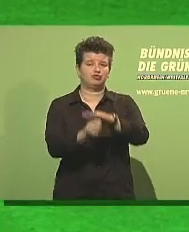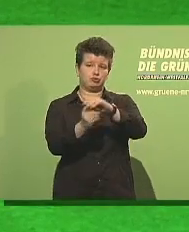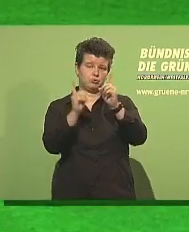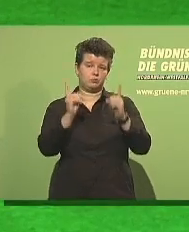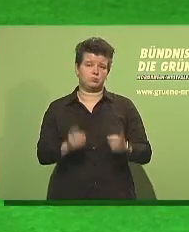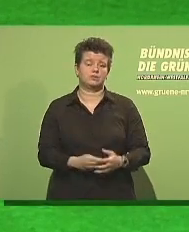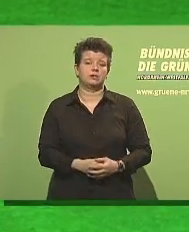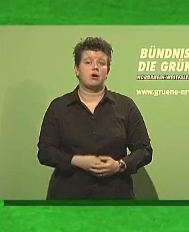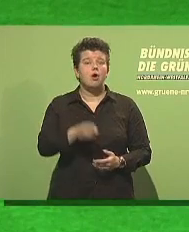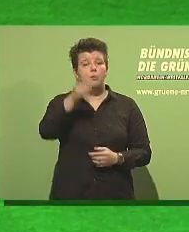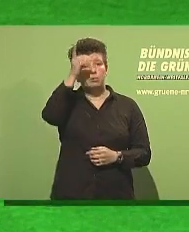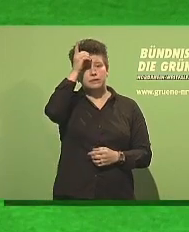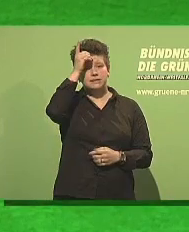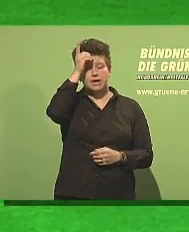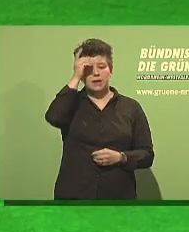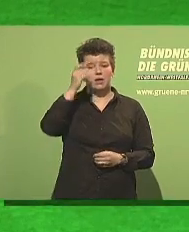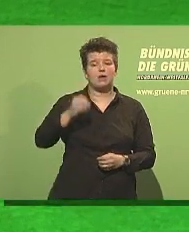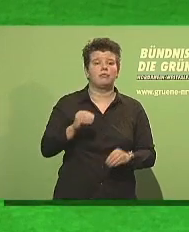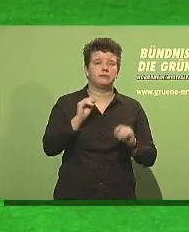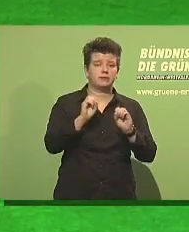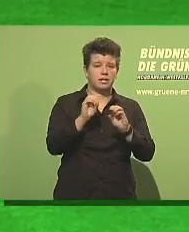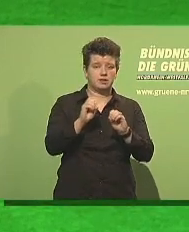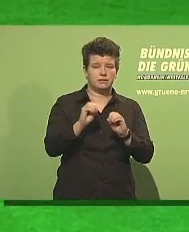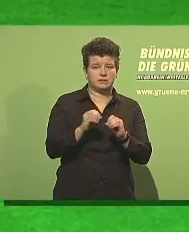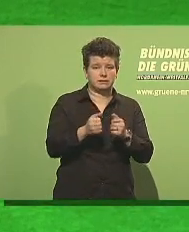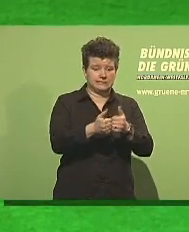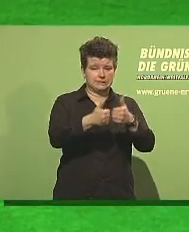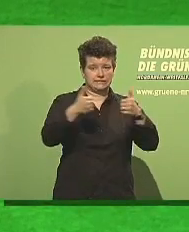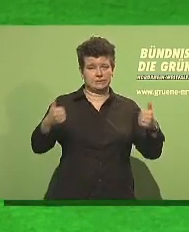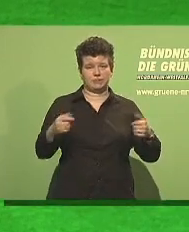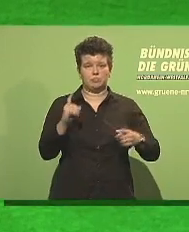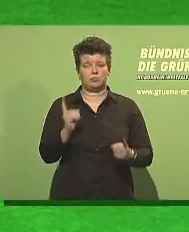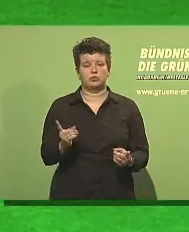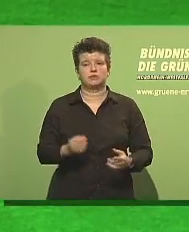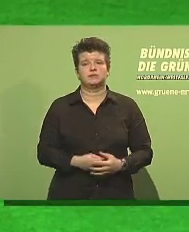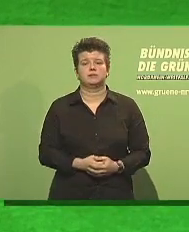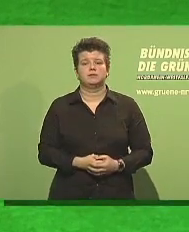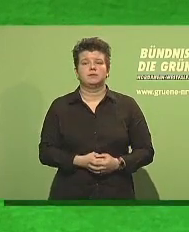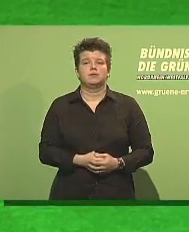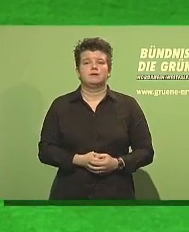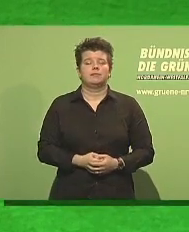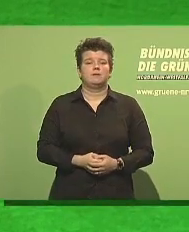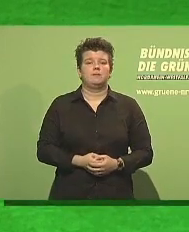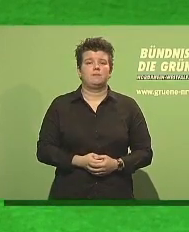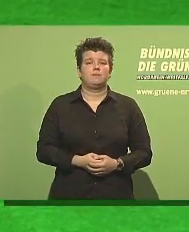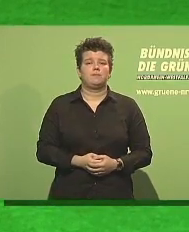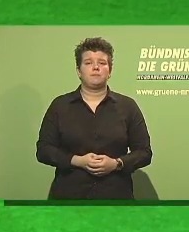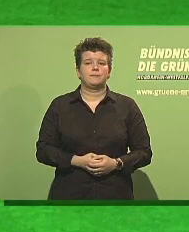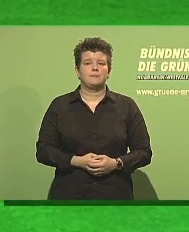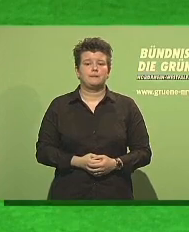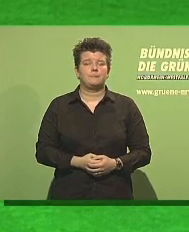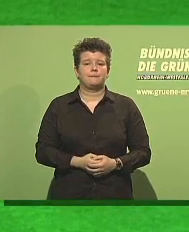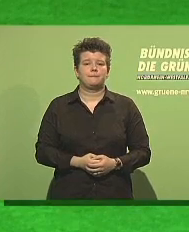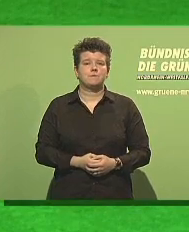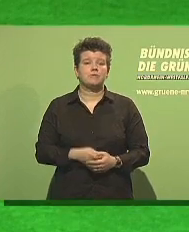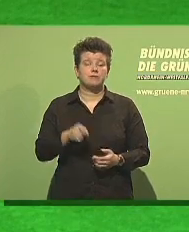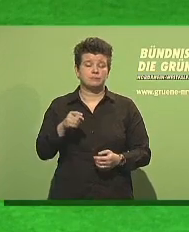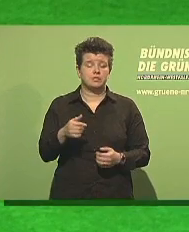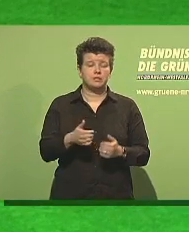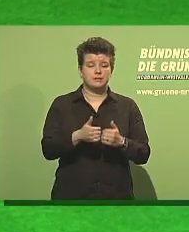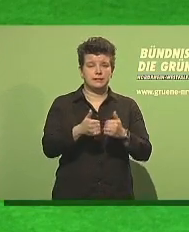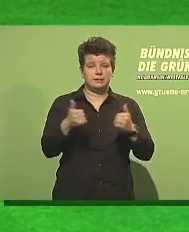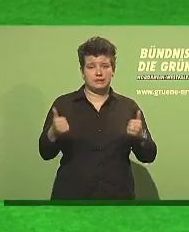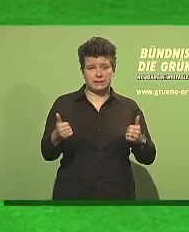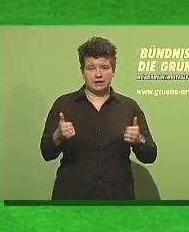und Nachrichtendienste müssen voneinander getrennt bleiben. Wenn wir das Trennungsgebot aufgeben, bekommen wir früher oder später eine politische